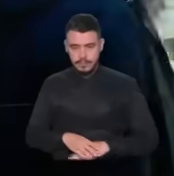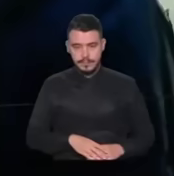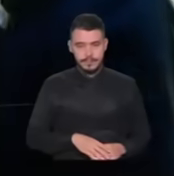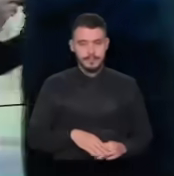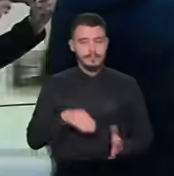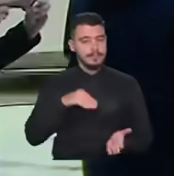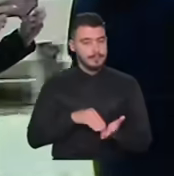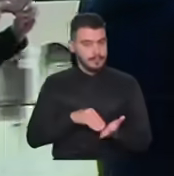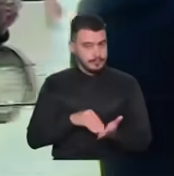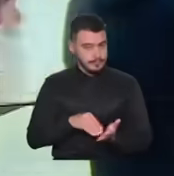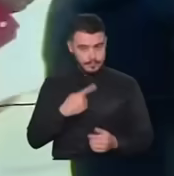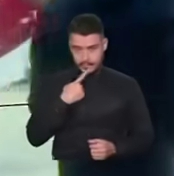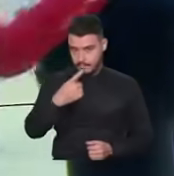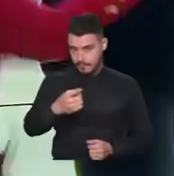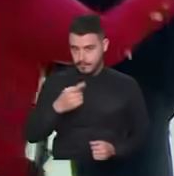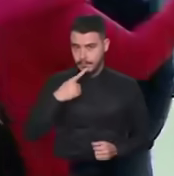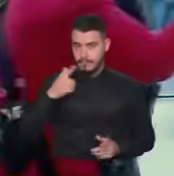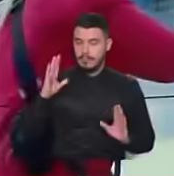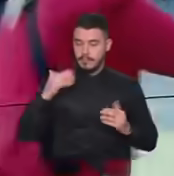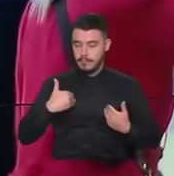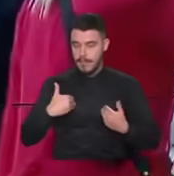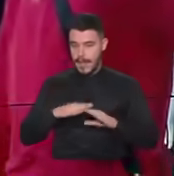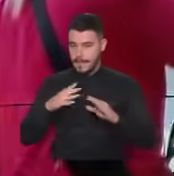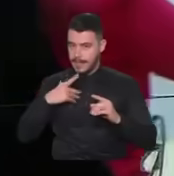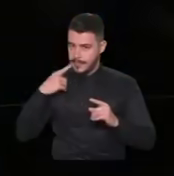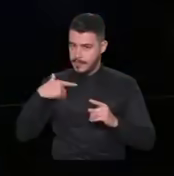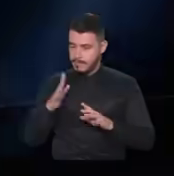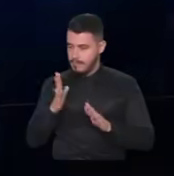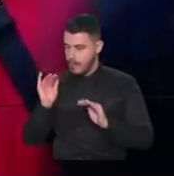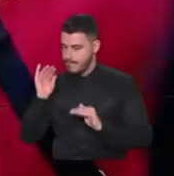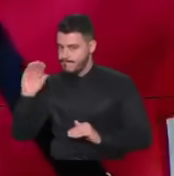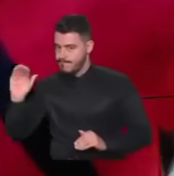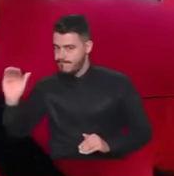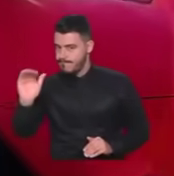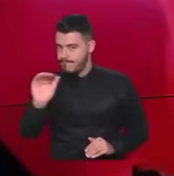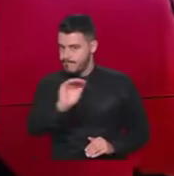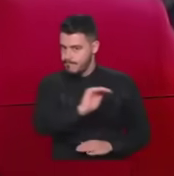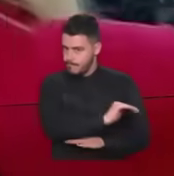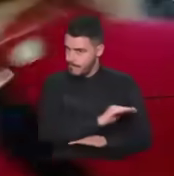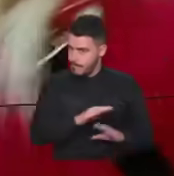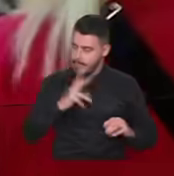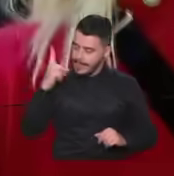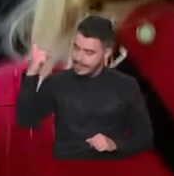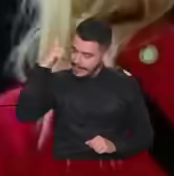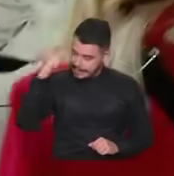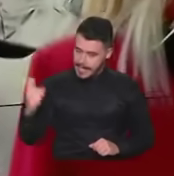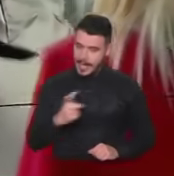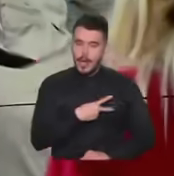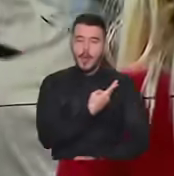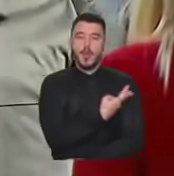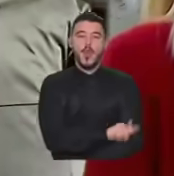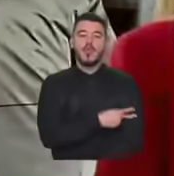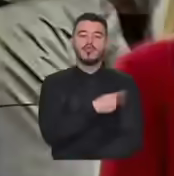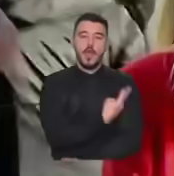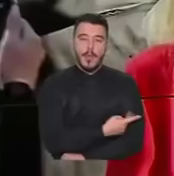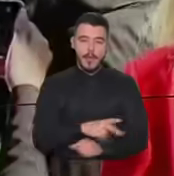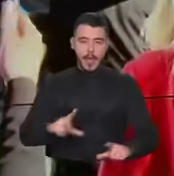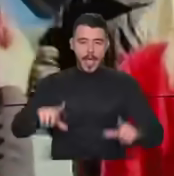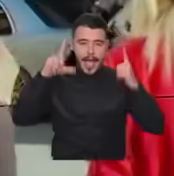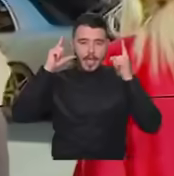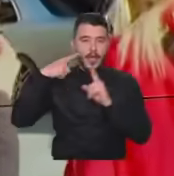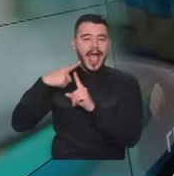ότι από το ρεπορτάζ μας προκύπτει ότι ήταν κάτι το οποίο ήξεραν και ξέρουν στο νοσοκομείο Άγιος Ανδρέας και κακώς, θα επιμείνω να το λέω, κανείς